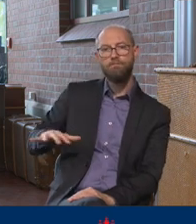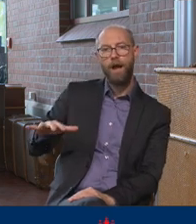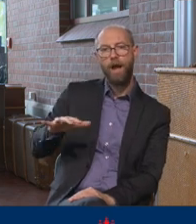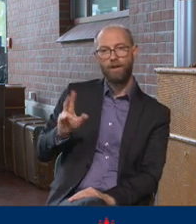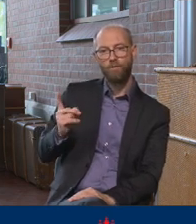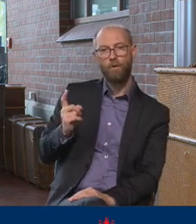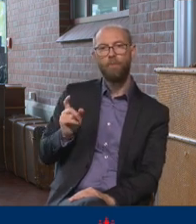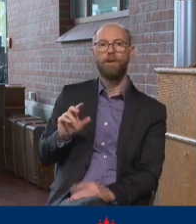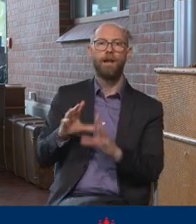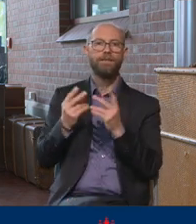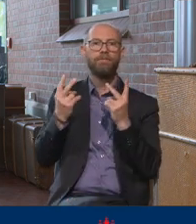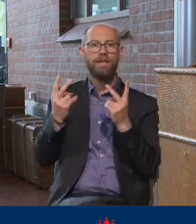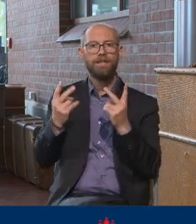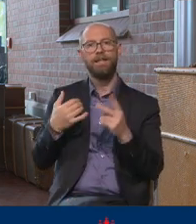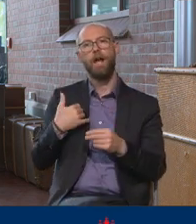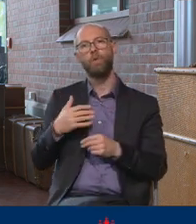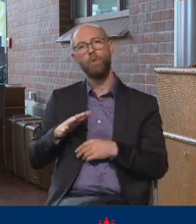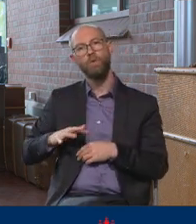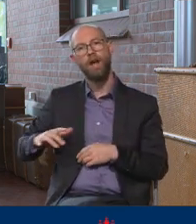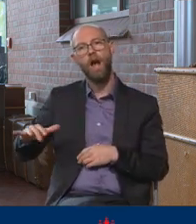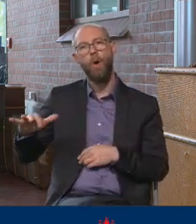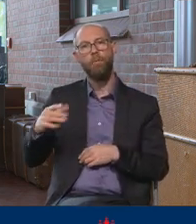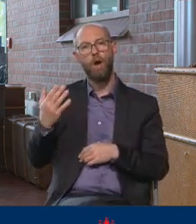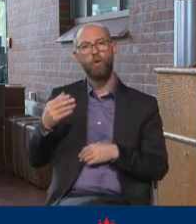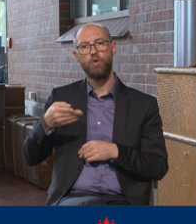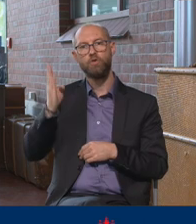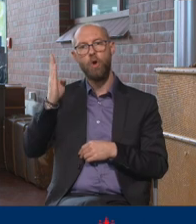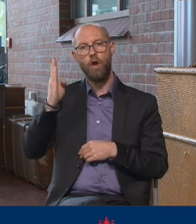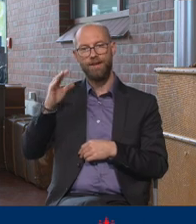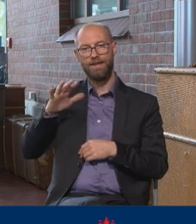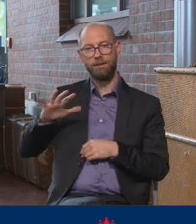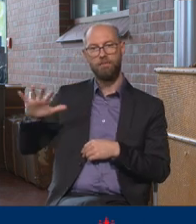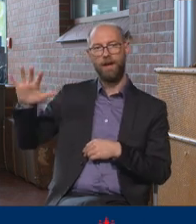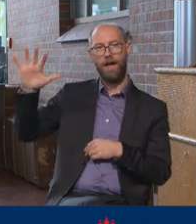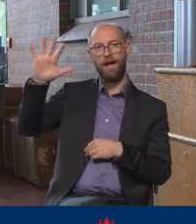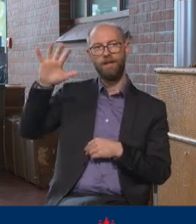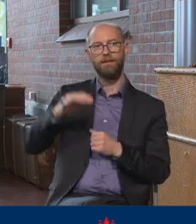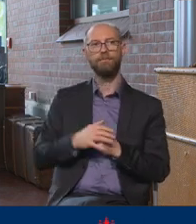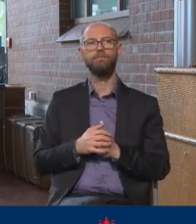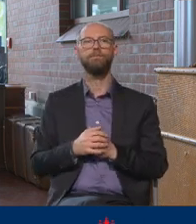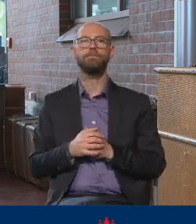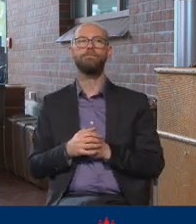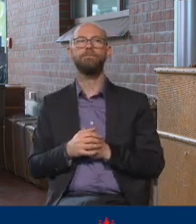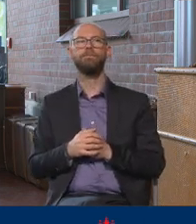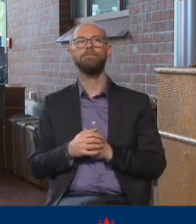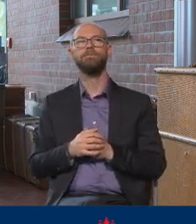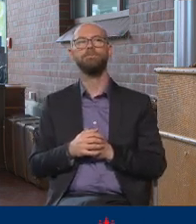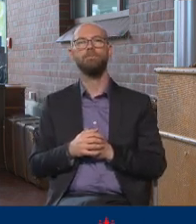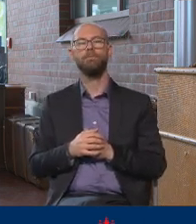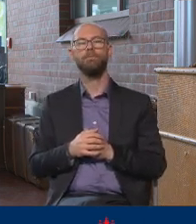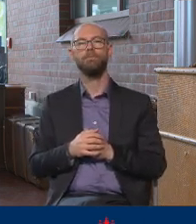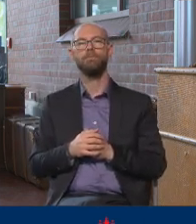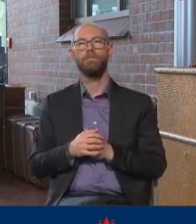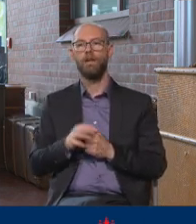ganz wichtige grünraum auf der nördlichen seite wir haben noch nicht ganz so viele zeit gehabt um